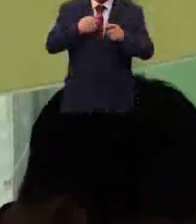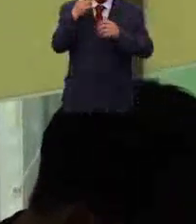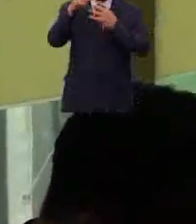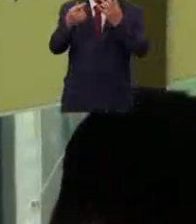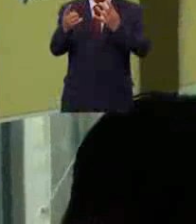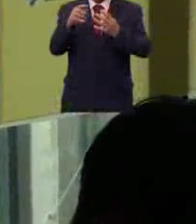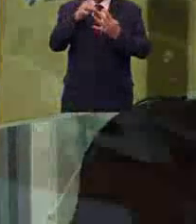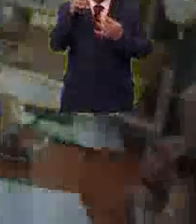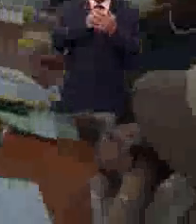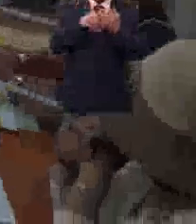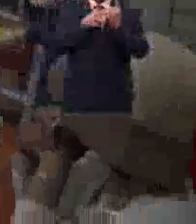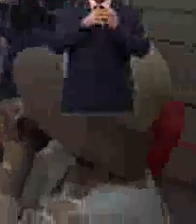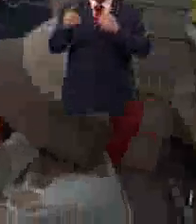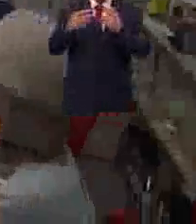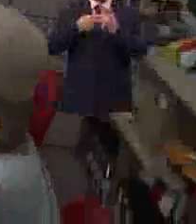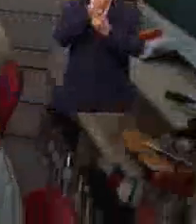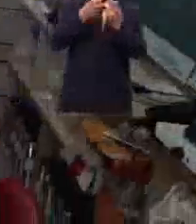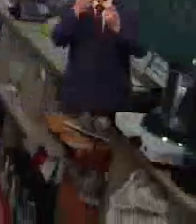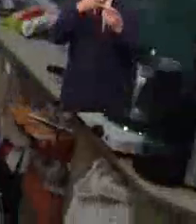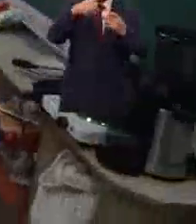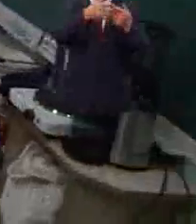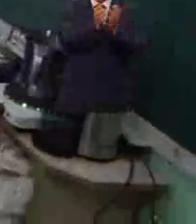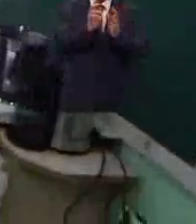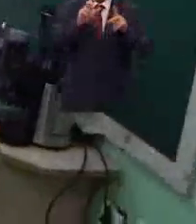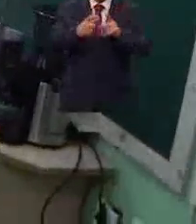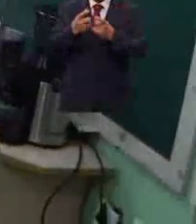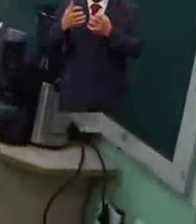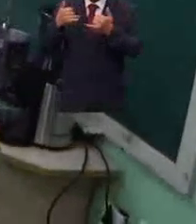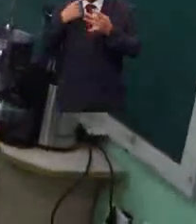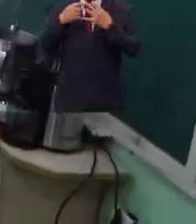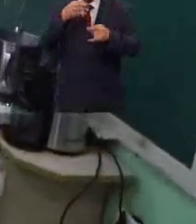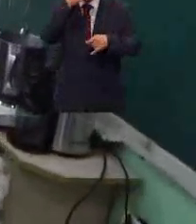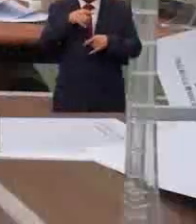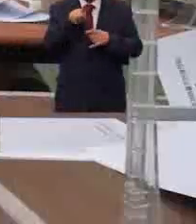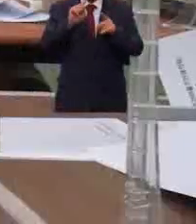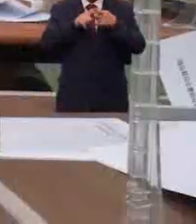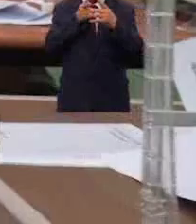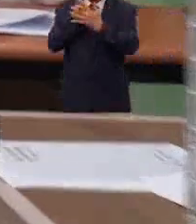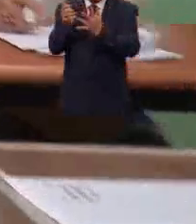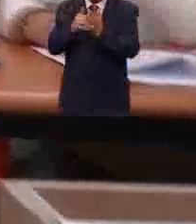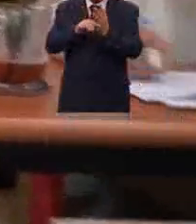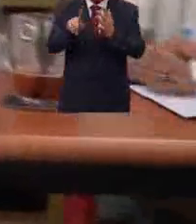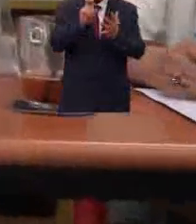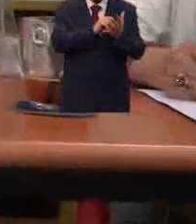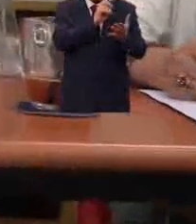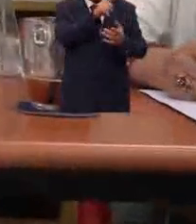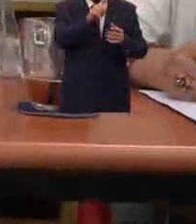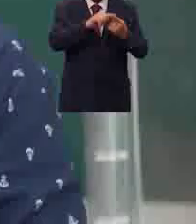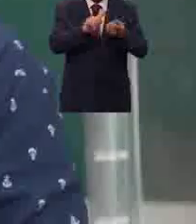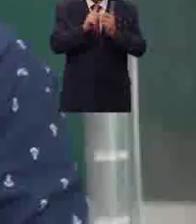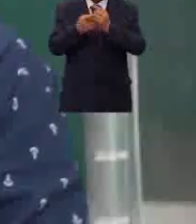프로그램 선정이 되어서 삼복도로 공동체의 주민들이 겪고 있는 힘든 점을 파악을 해서